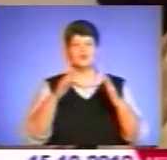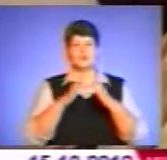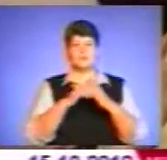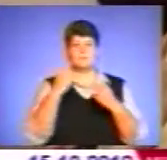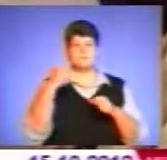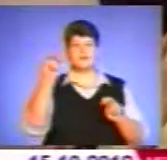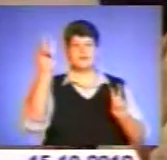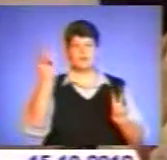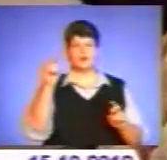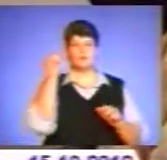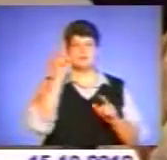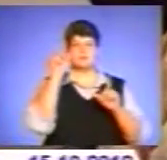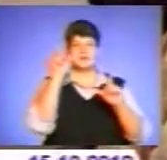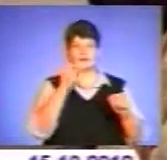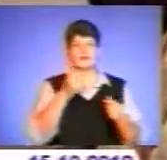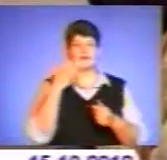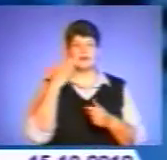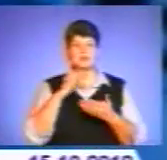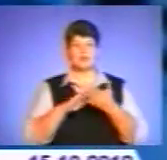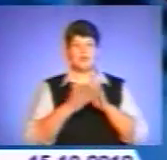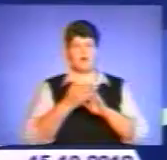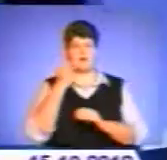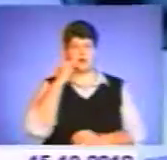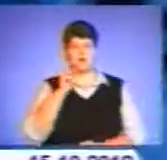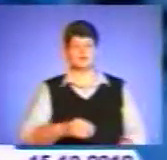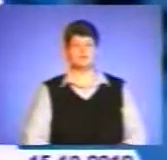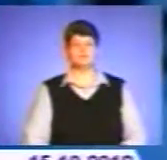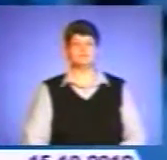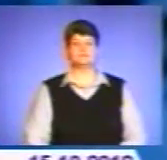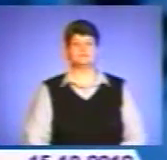Туди добратися легше і умови краще.